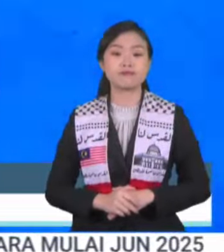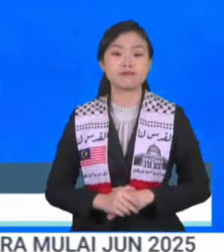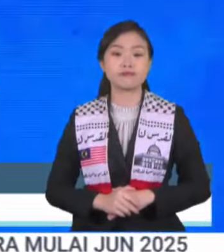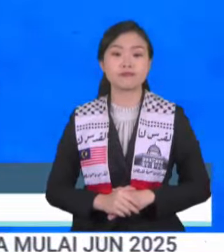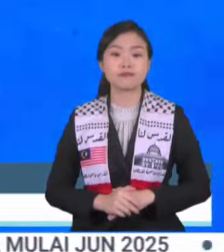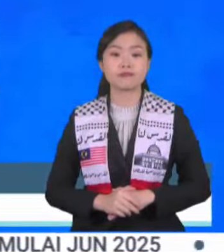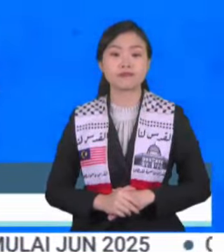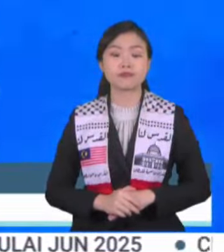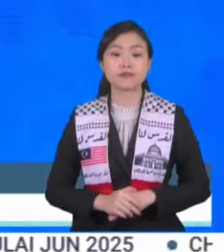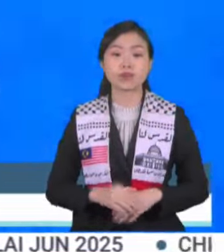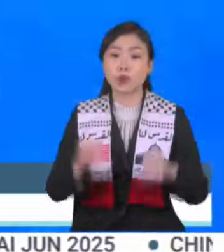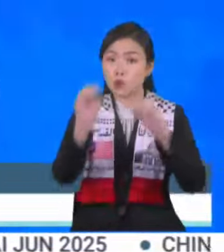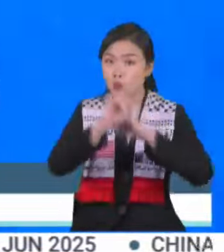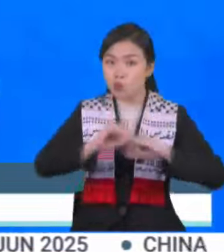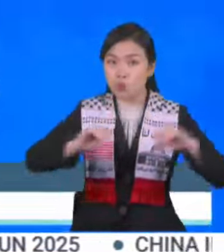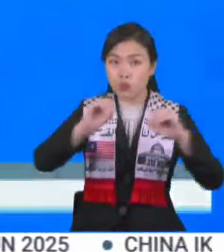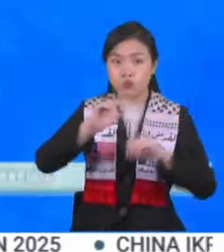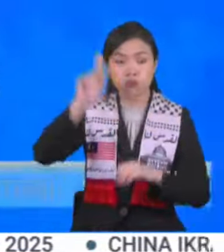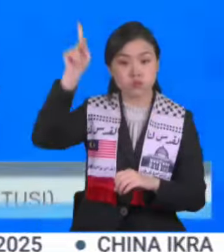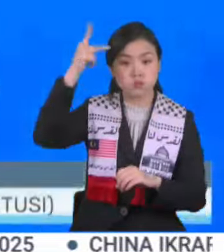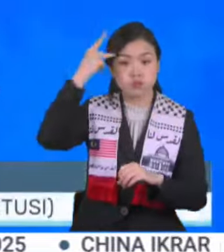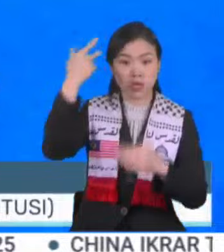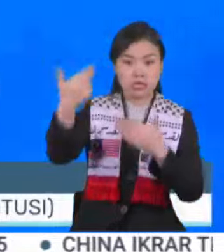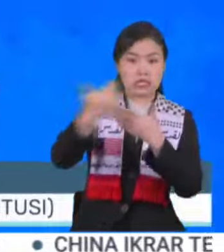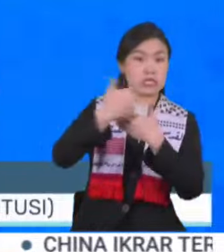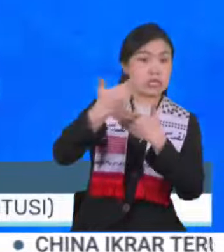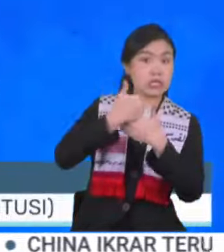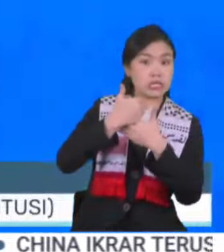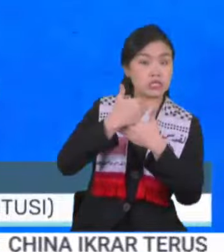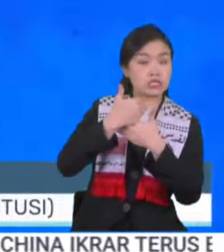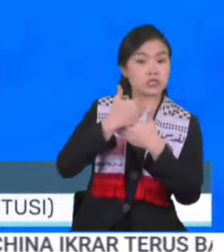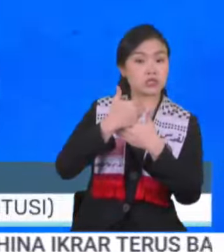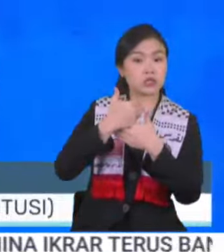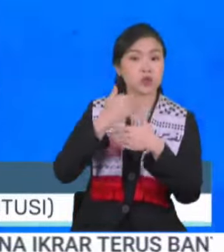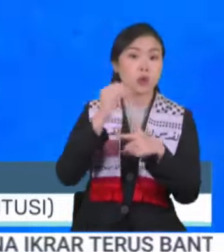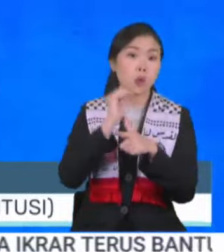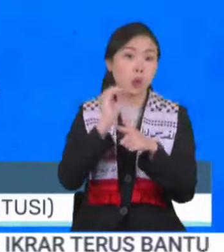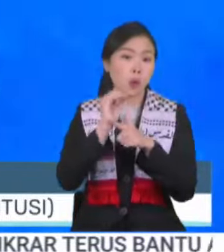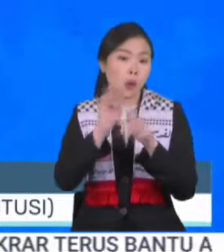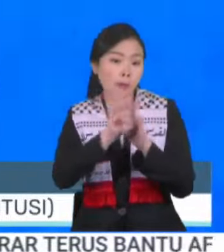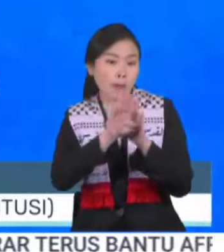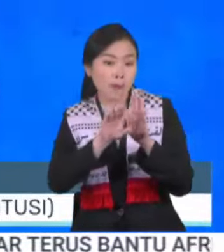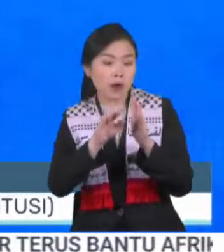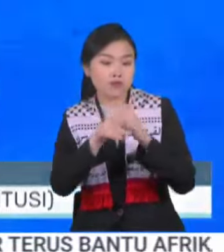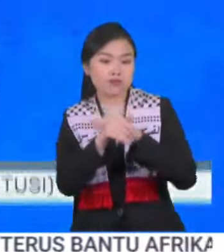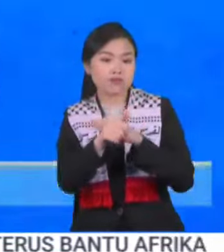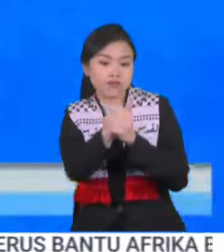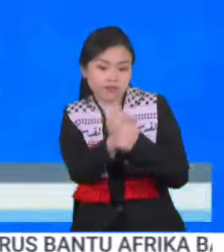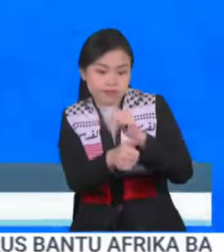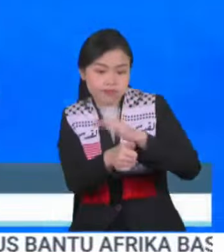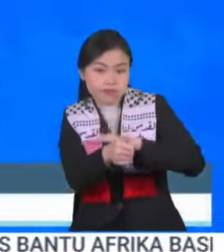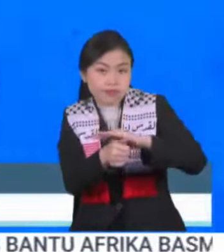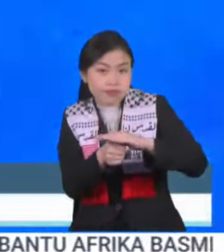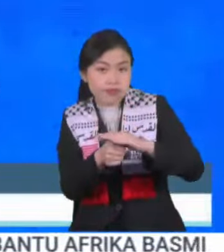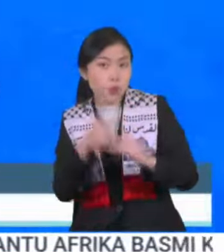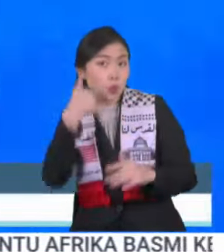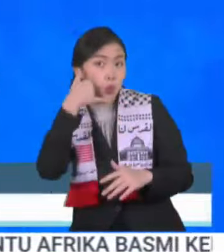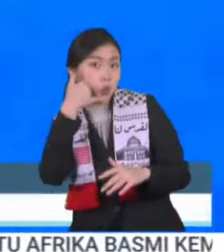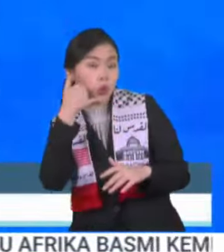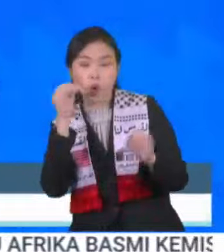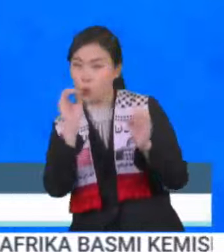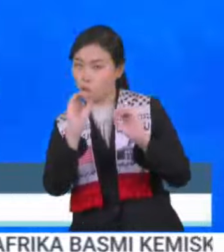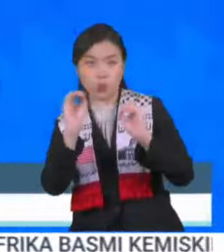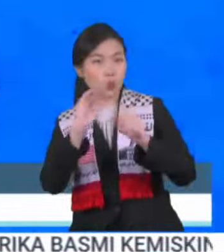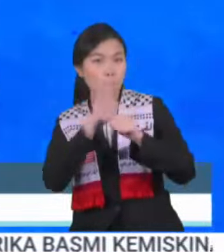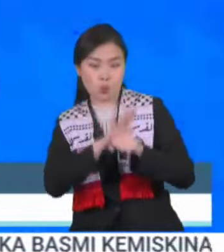We make sure no political intervention, no backdoor phone call, no pressuring. Whatever needs to be